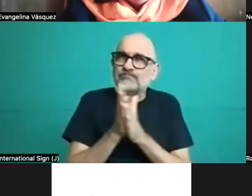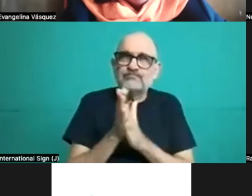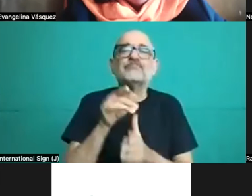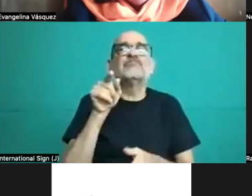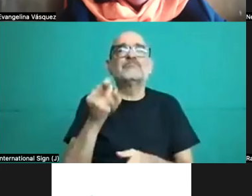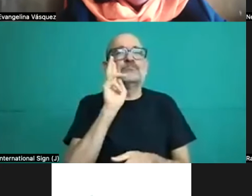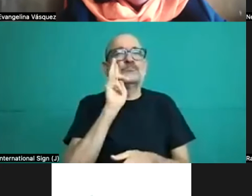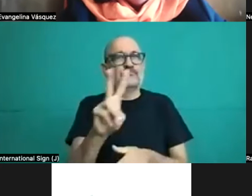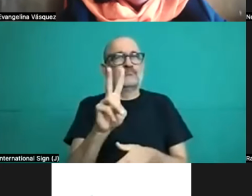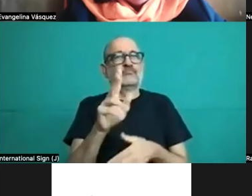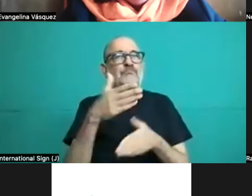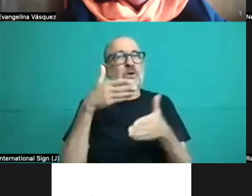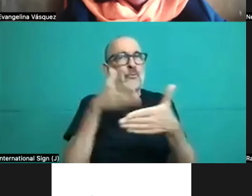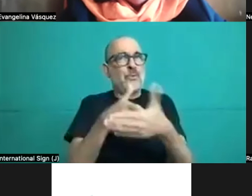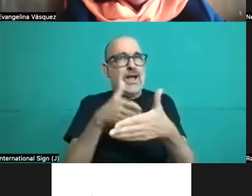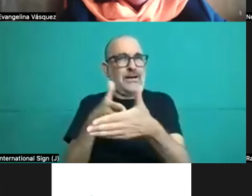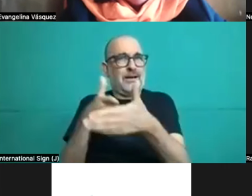d'attente